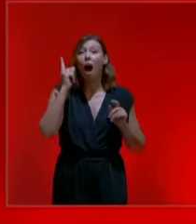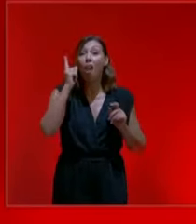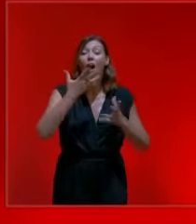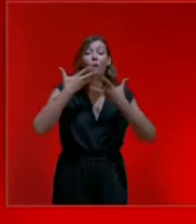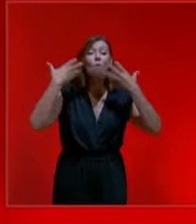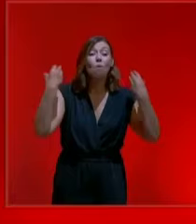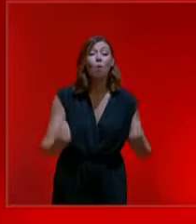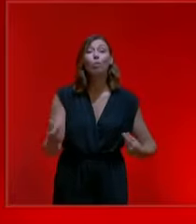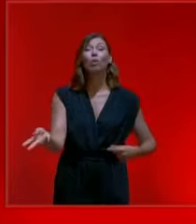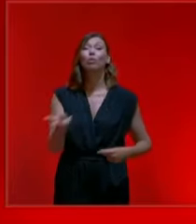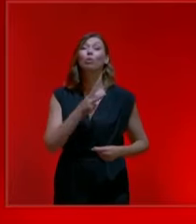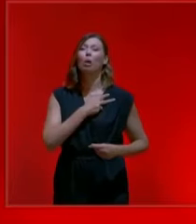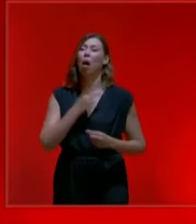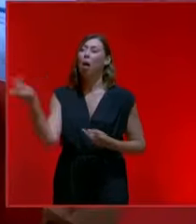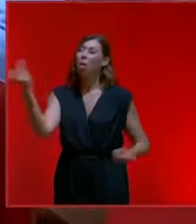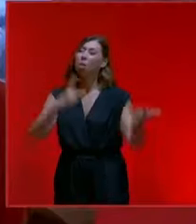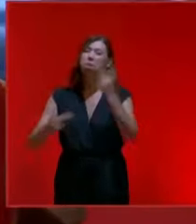άλλον.